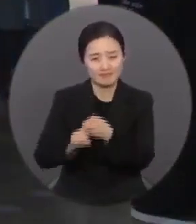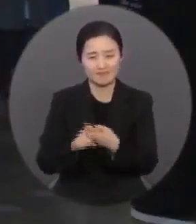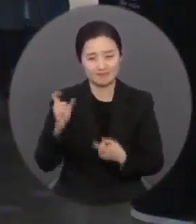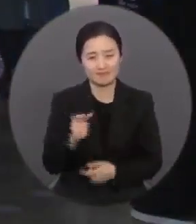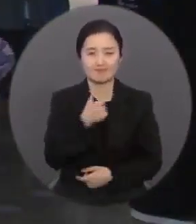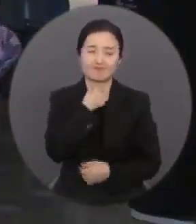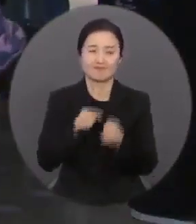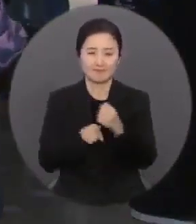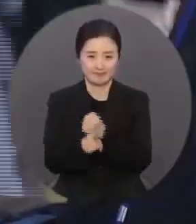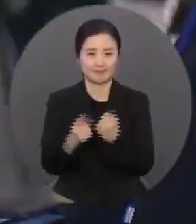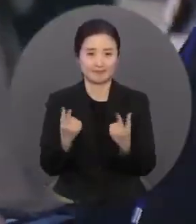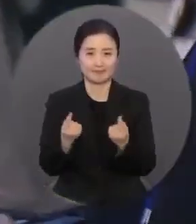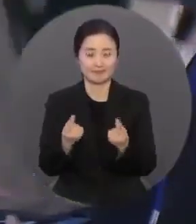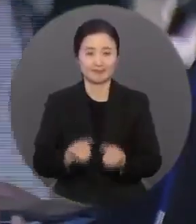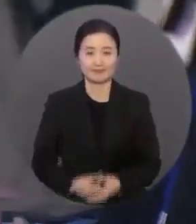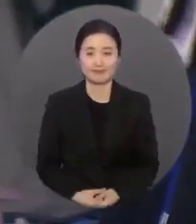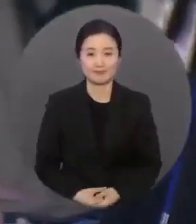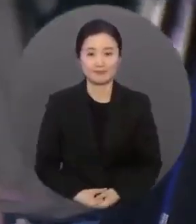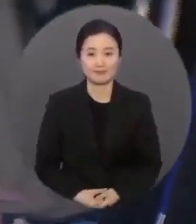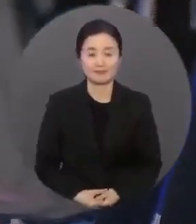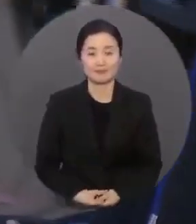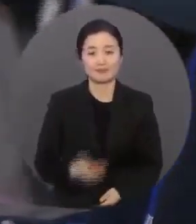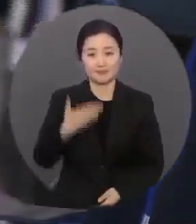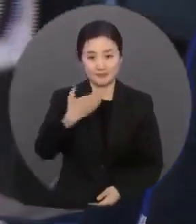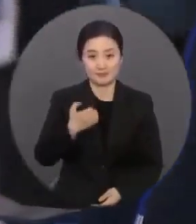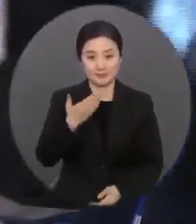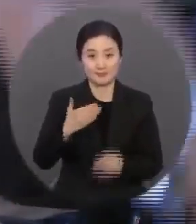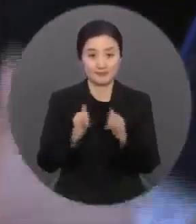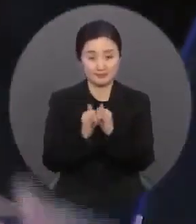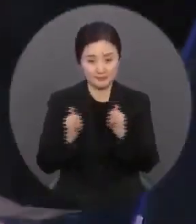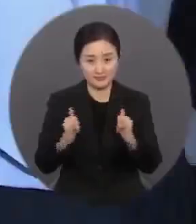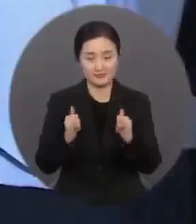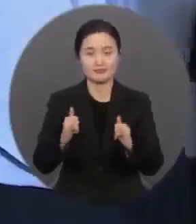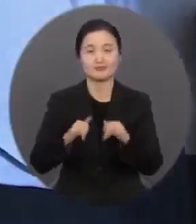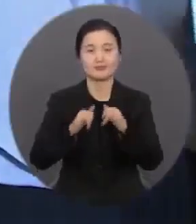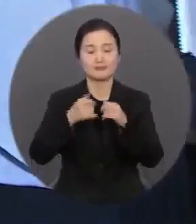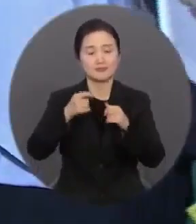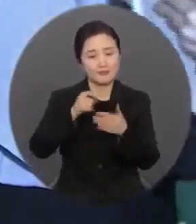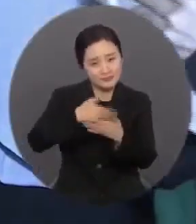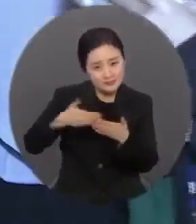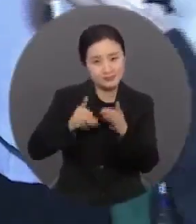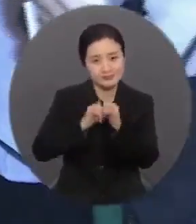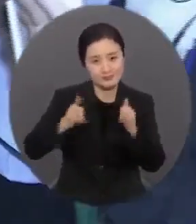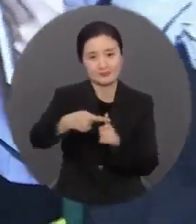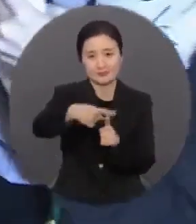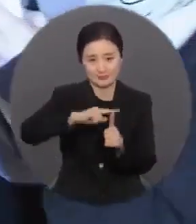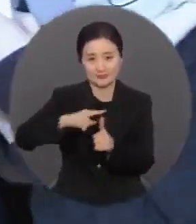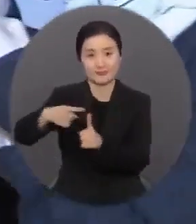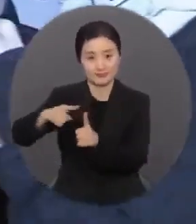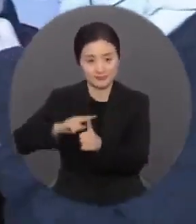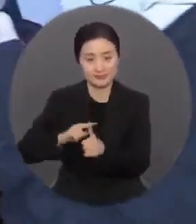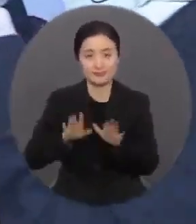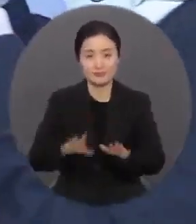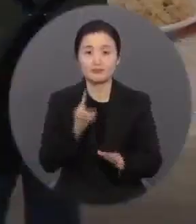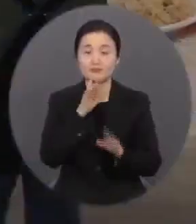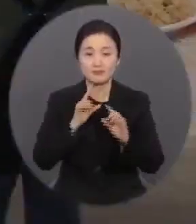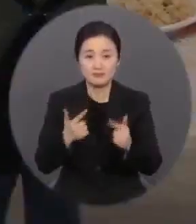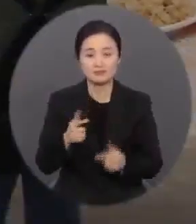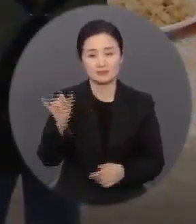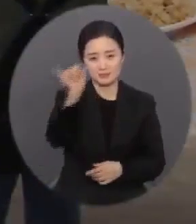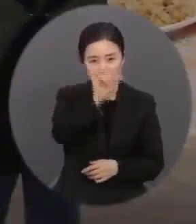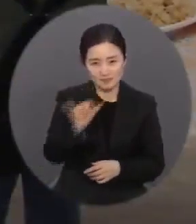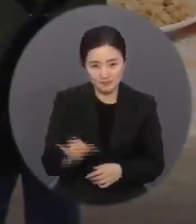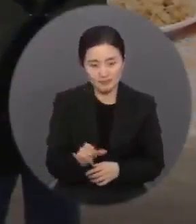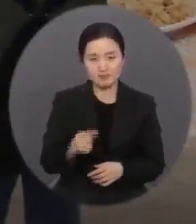있습니다. 79명의 작가가 300여 개 작품을 선보이고 있는데 올해는 전 세계 미술계에